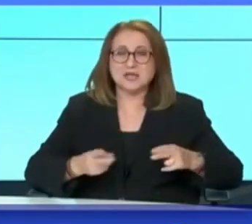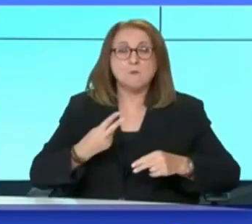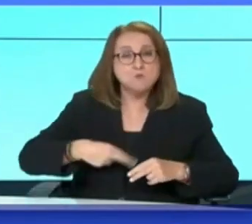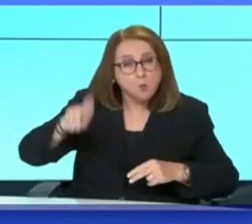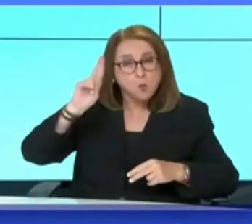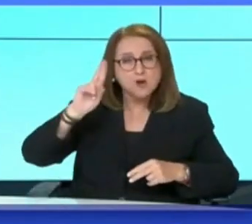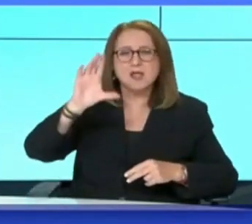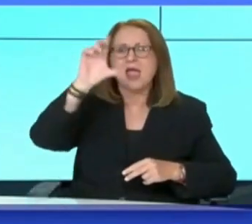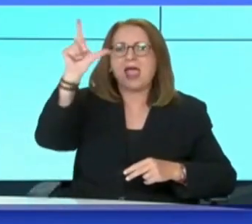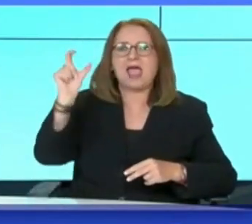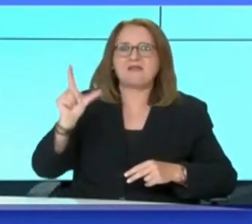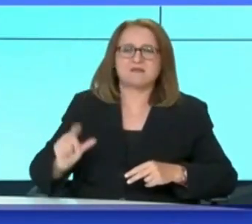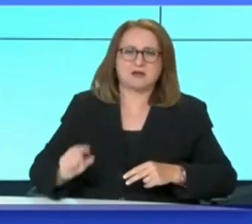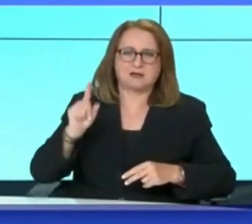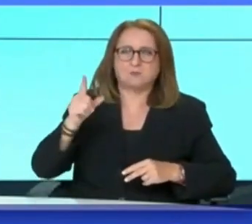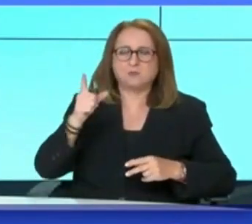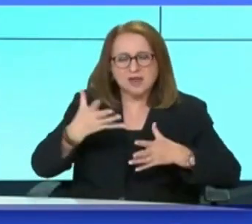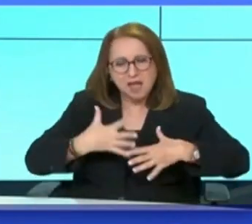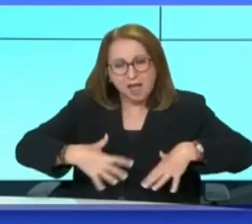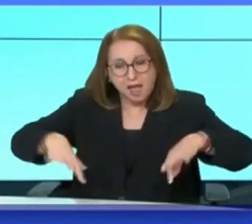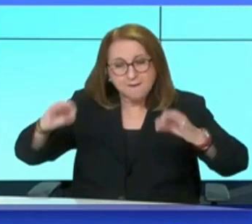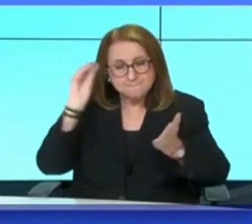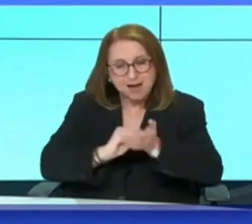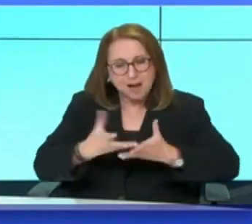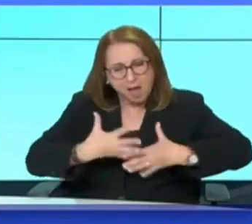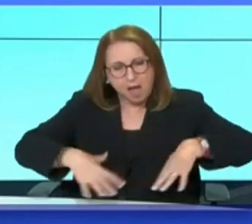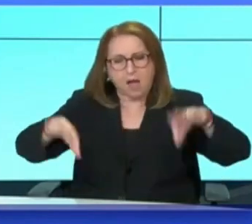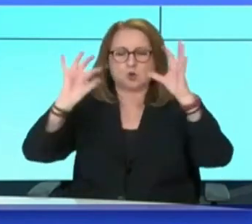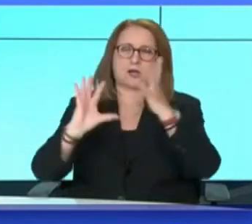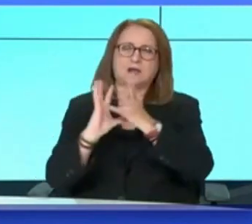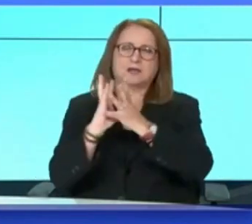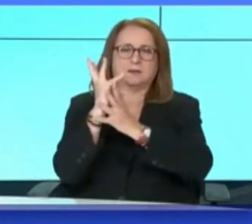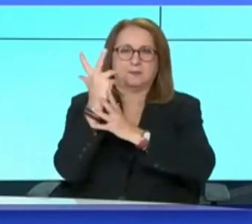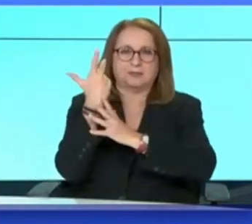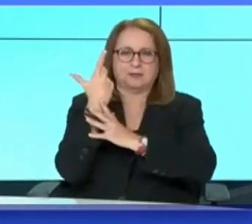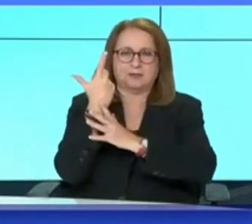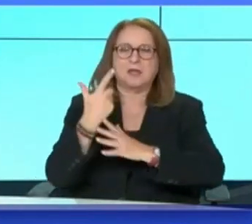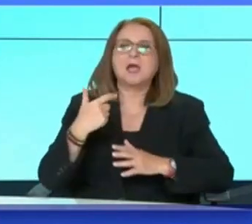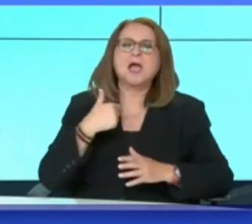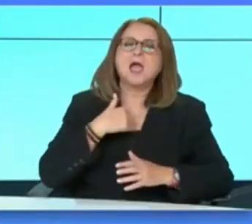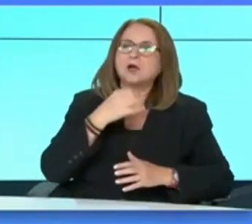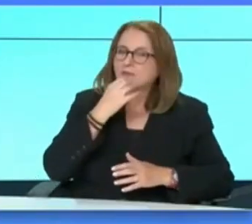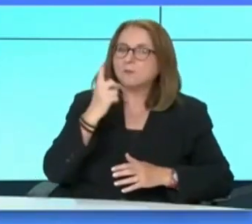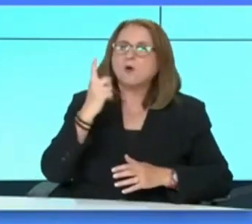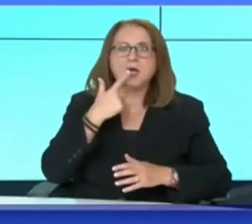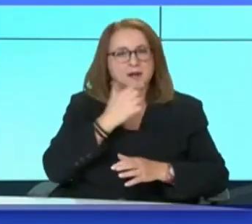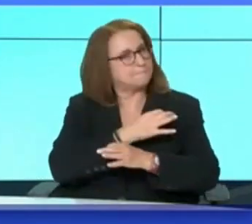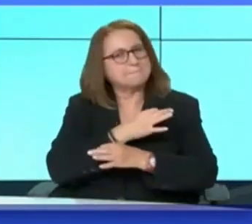Κλείνω με ένα ακόμα μήνυμα. Η αρνητική εμπειρία από αυτήν την επέλαση της φύσης